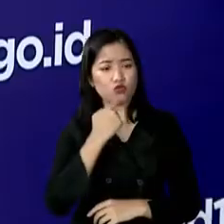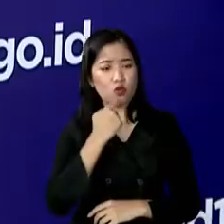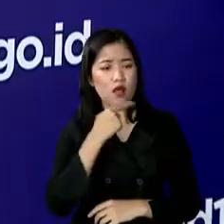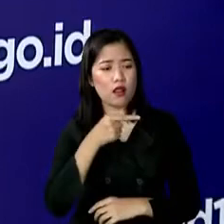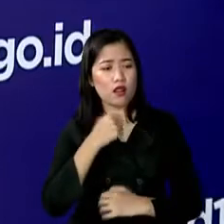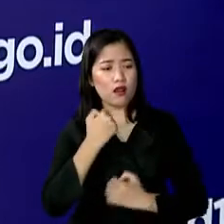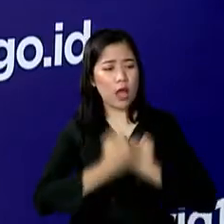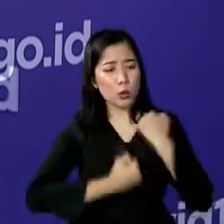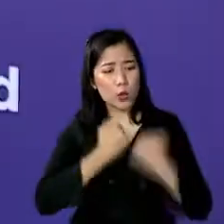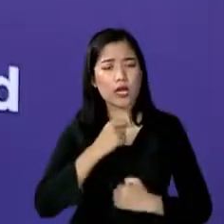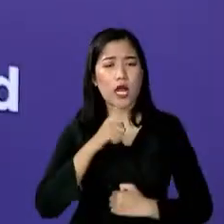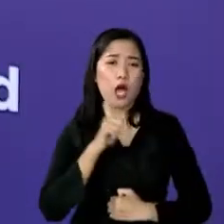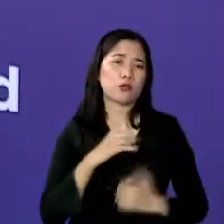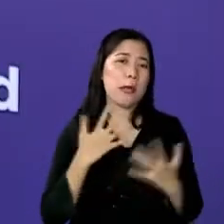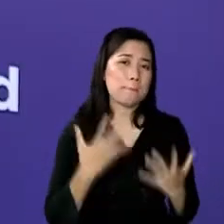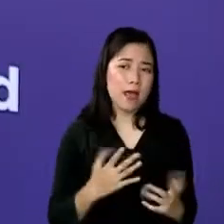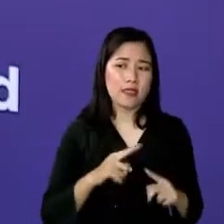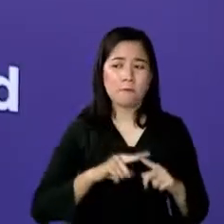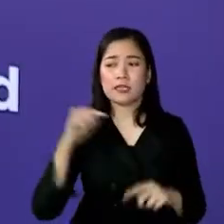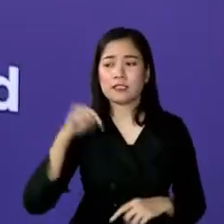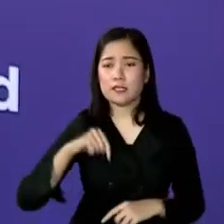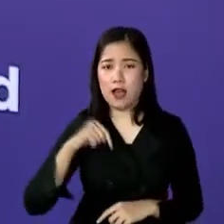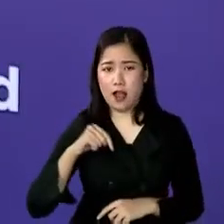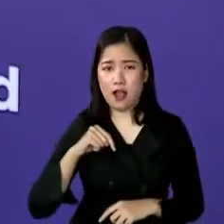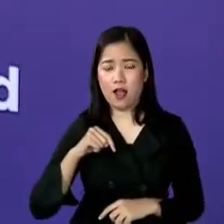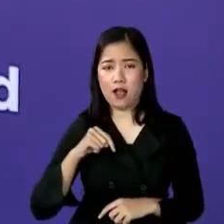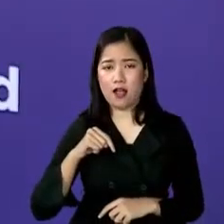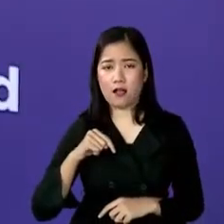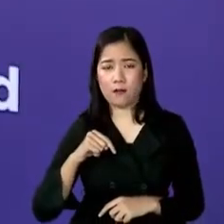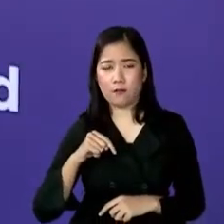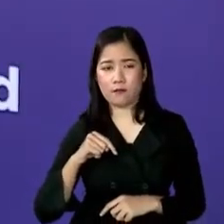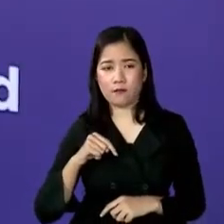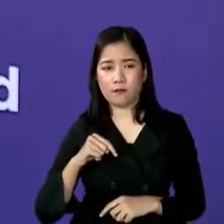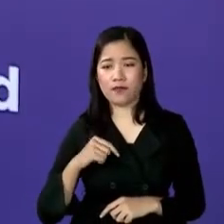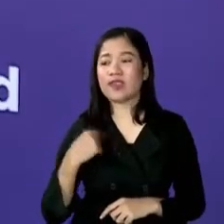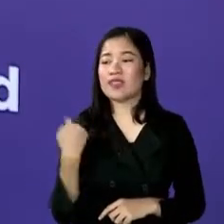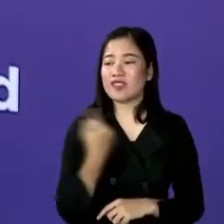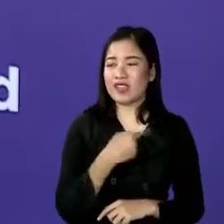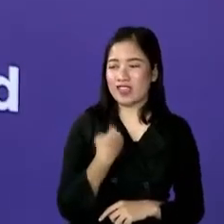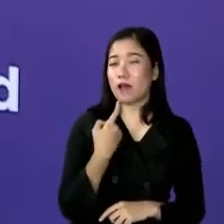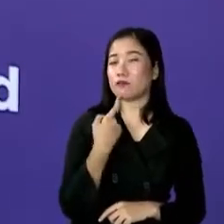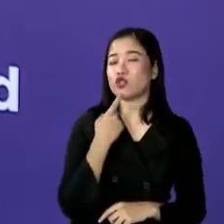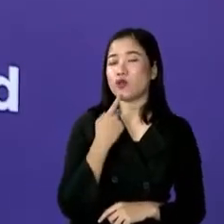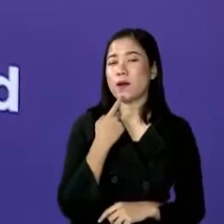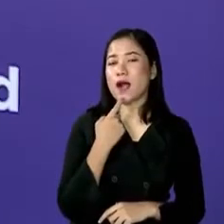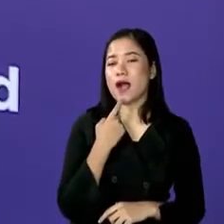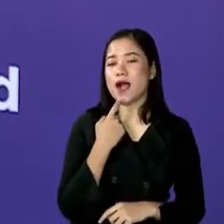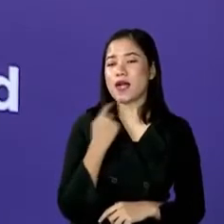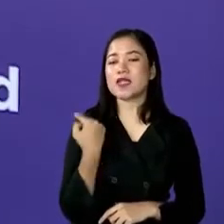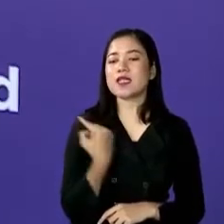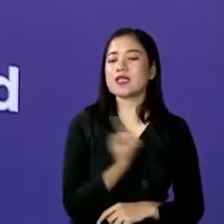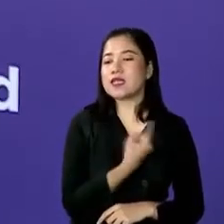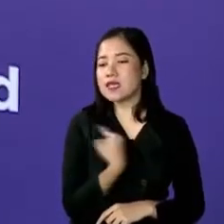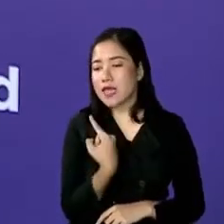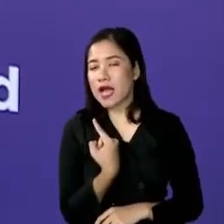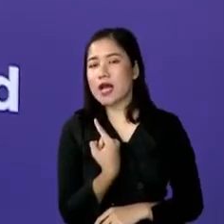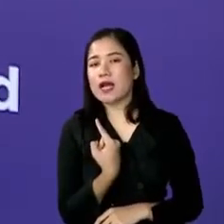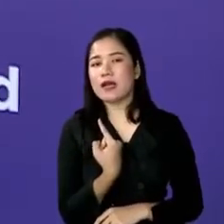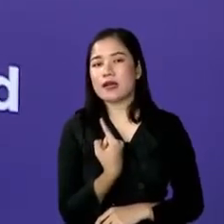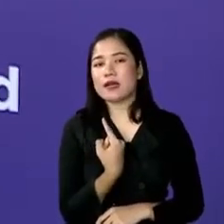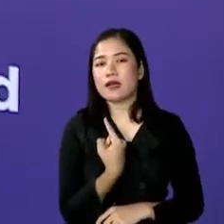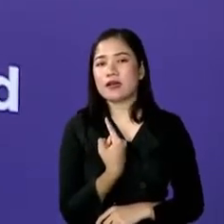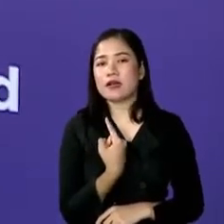hanya saja saat ini kita mencoba untuk semua kita meluk melakukan